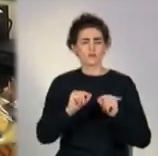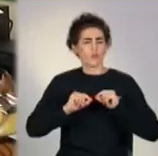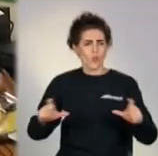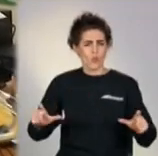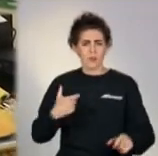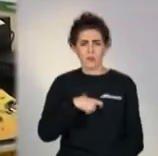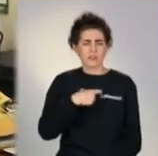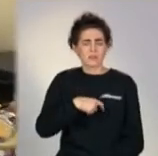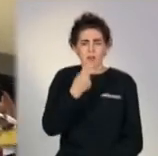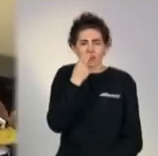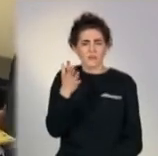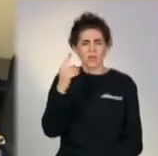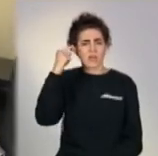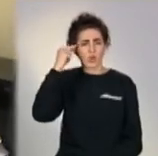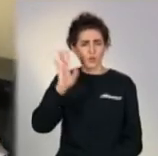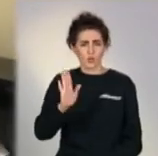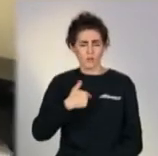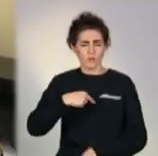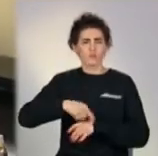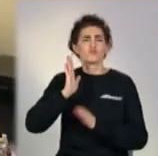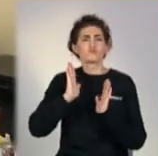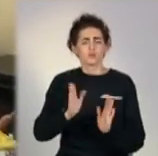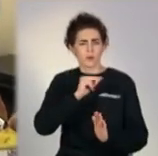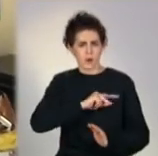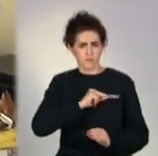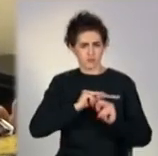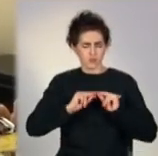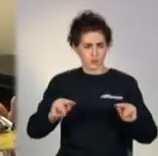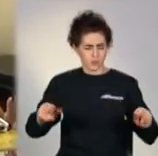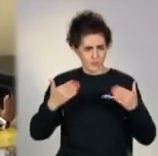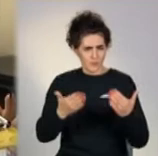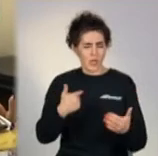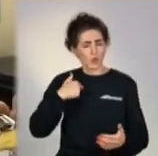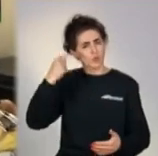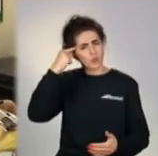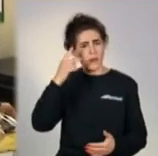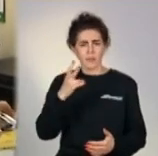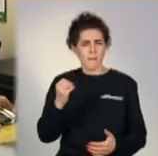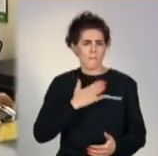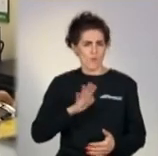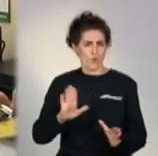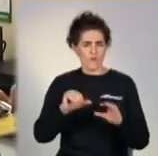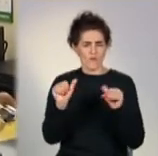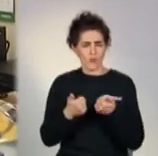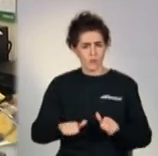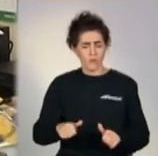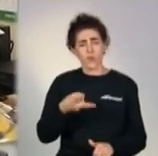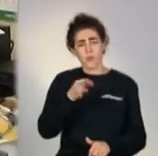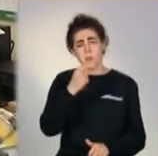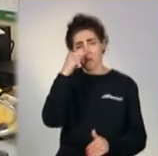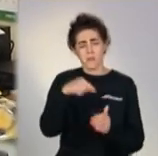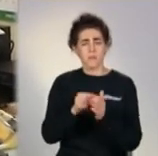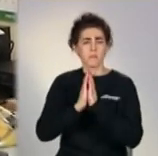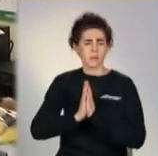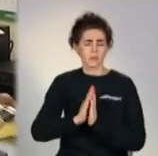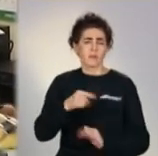бачила себе в школі. Роботу педагогом, я думала, що це не моє, чесно. Мене просто убедили. Я потім,